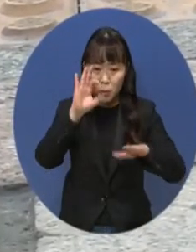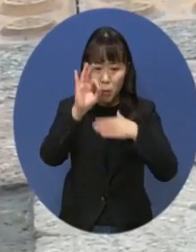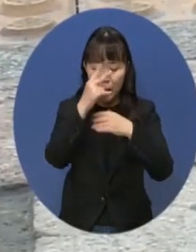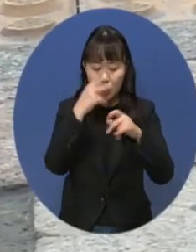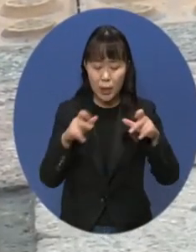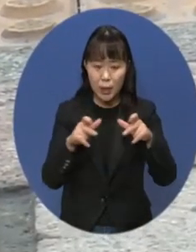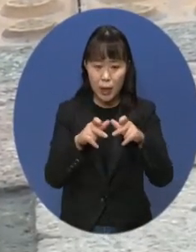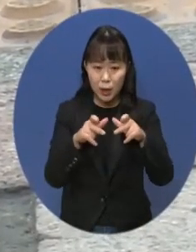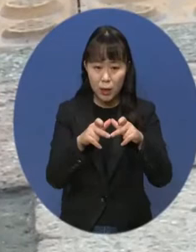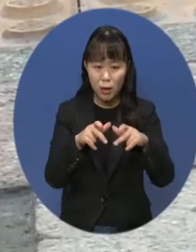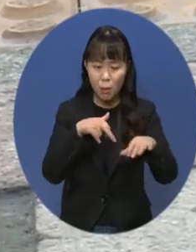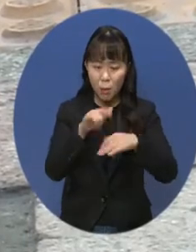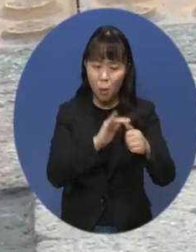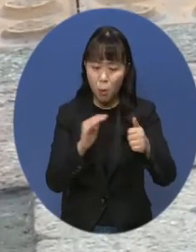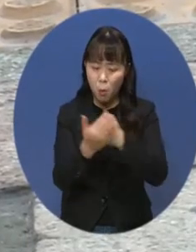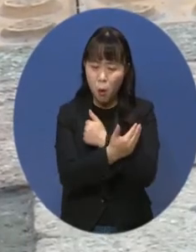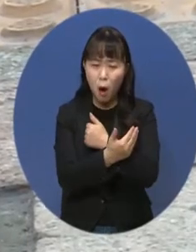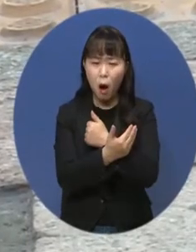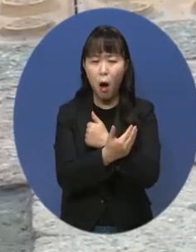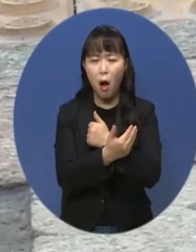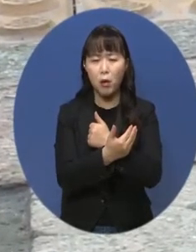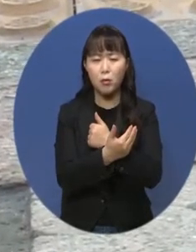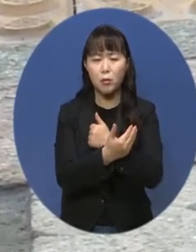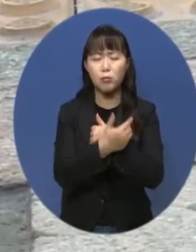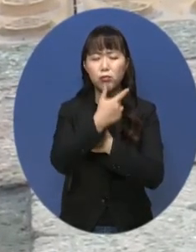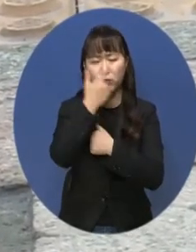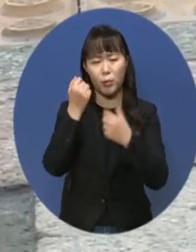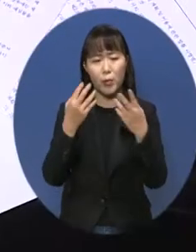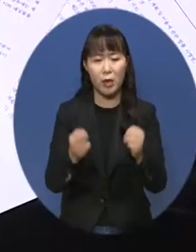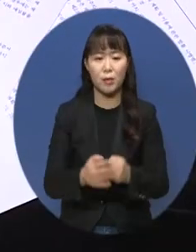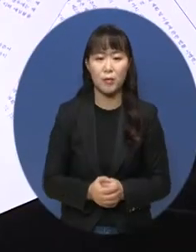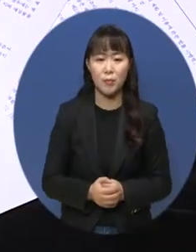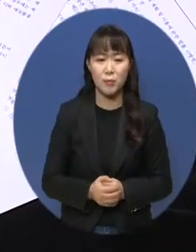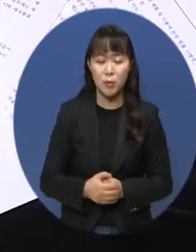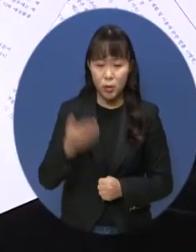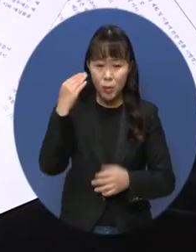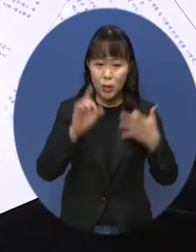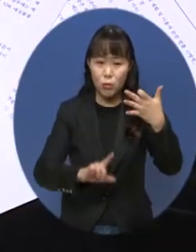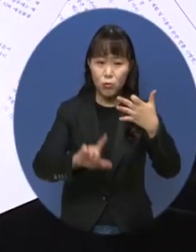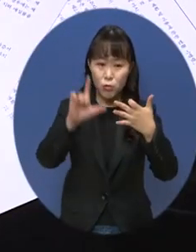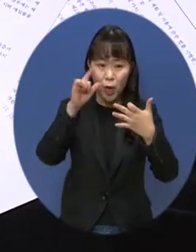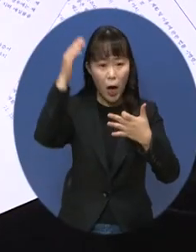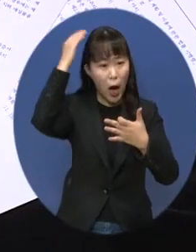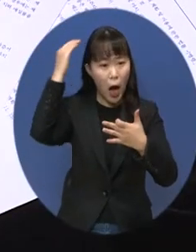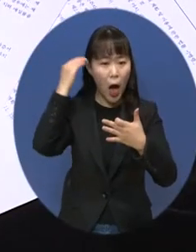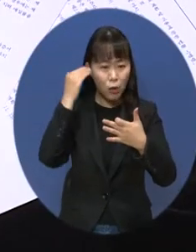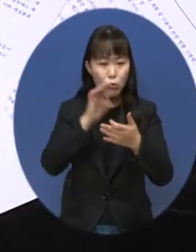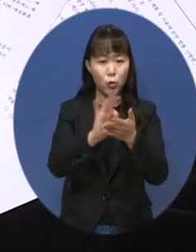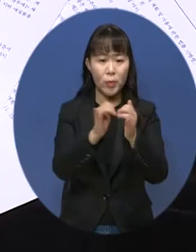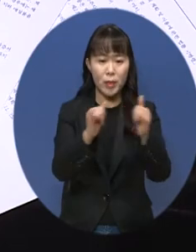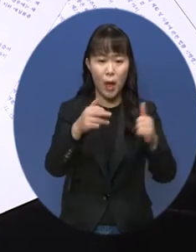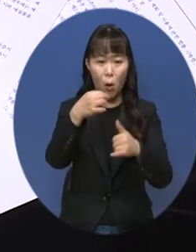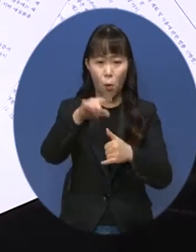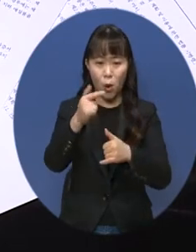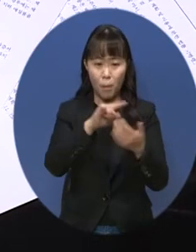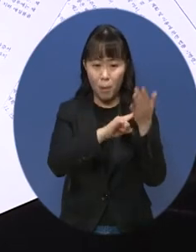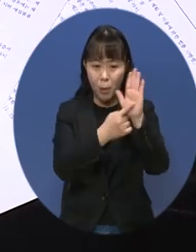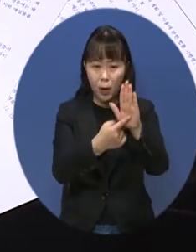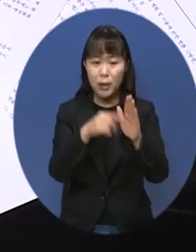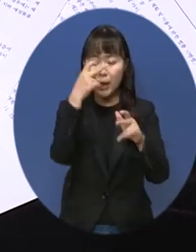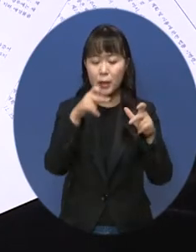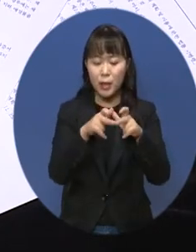시각장애인의 보행권은 제대로 보장받지 못하는 상황입니다. 지난 19일 한국소비자원이 발표한